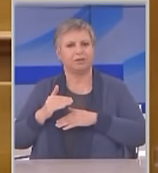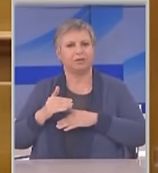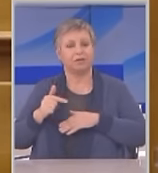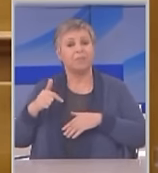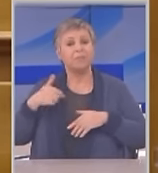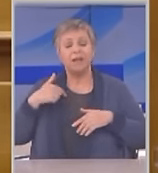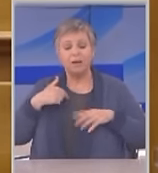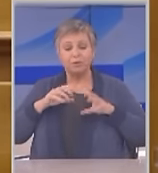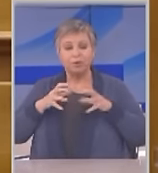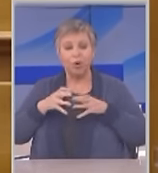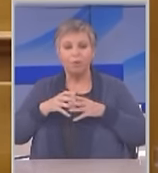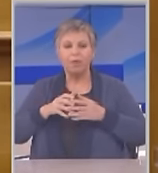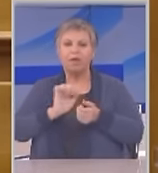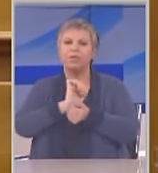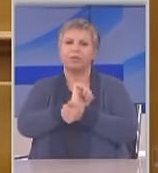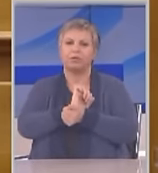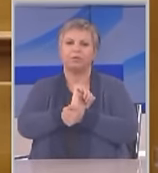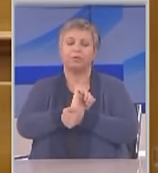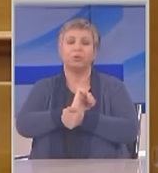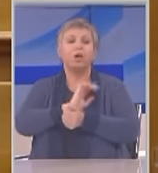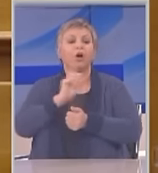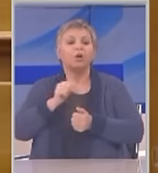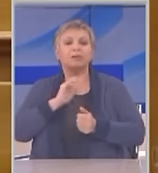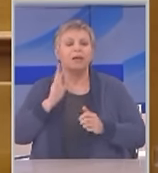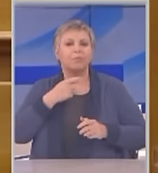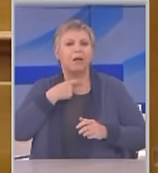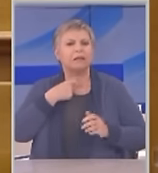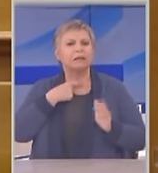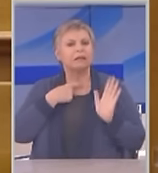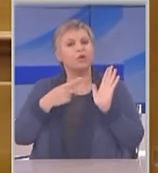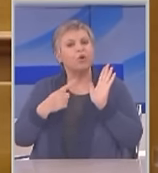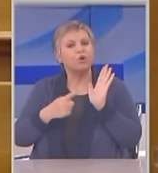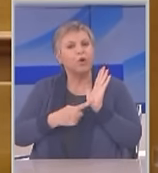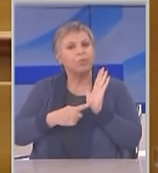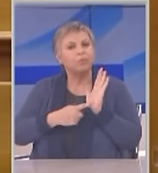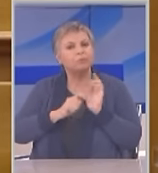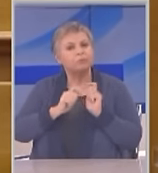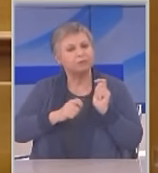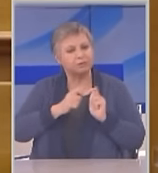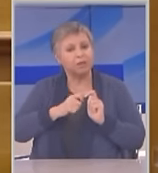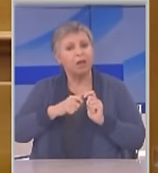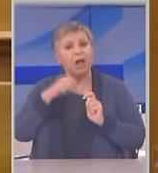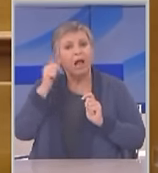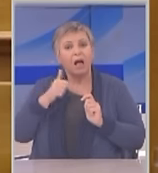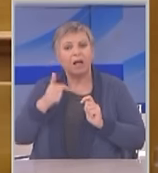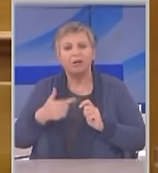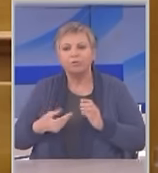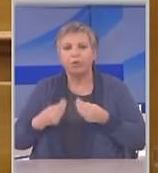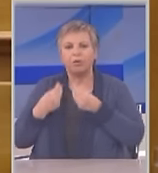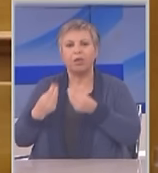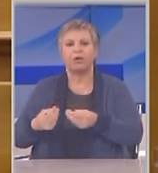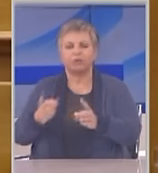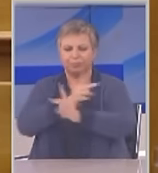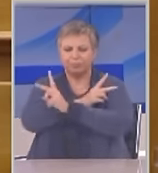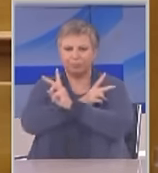δεσμευόμαστε να προβούμε και σε κάθε θεσμική πρωτοβουλία που θα διασφαλίζει τη διαφάνεια στη χώρα και θα